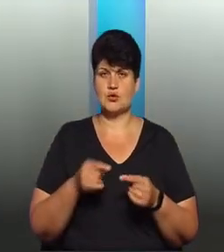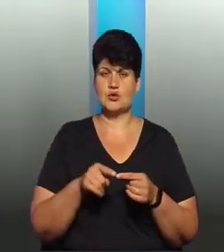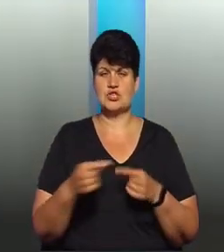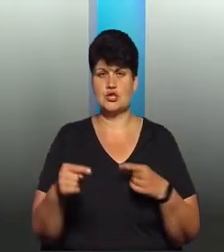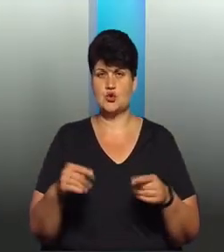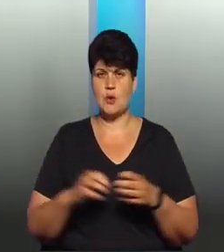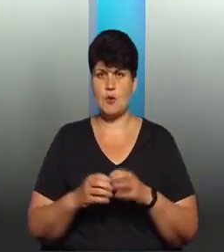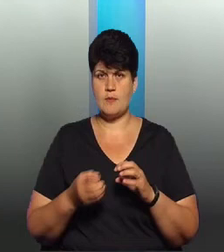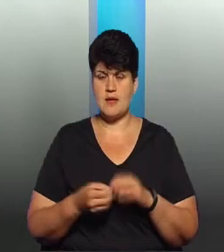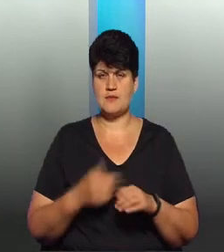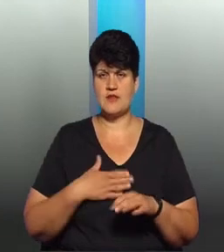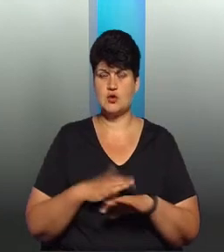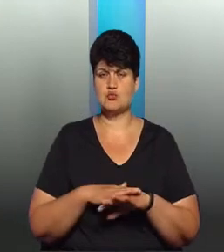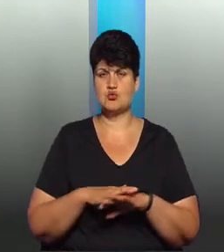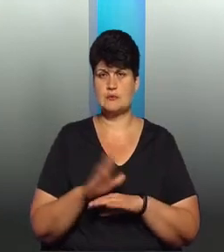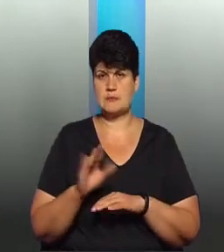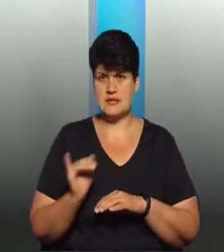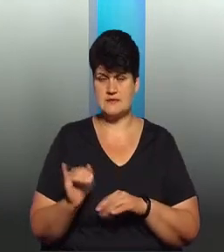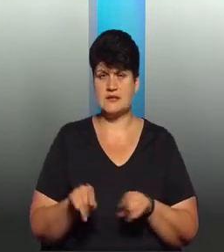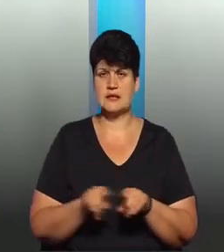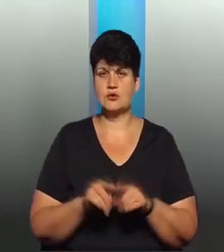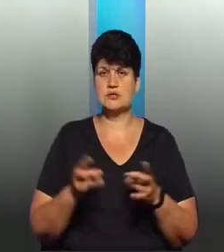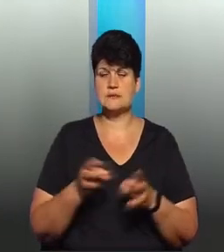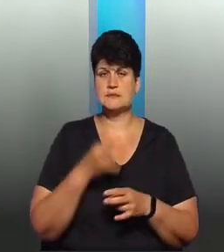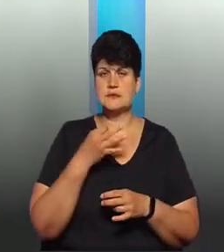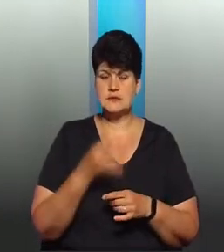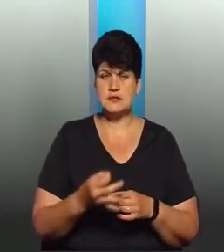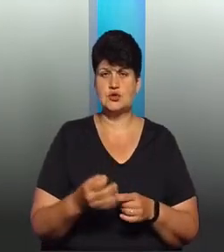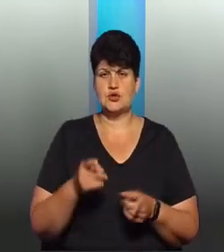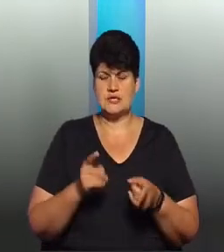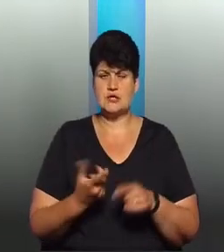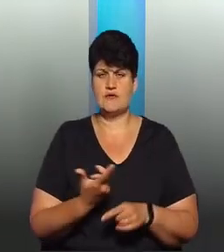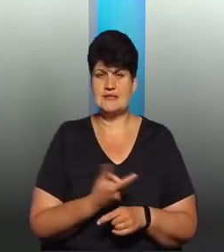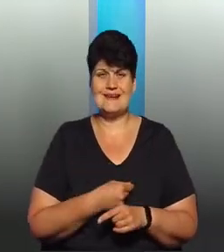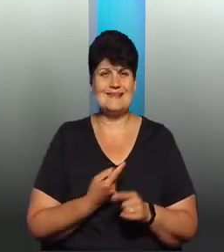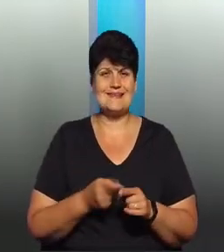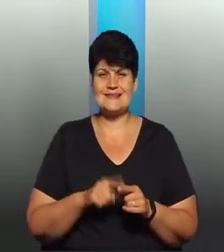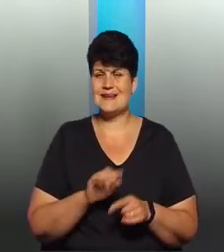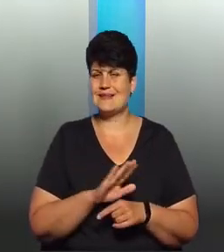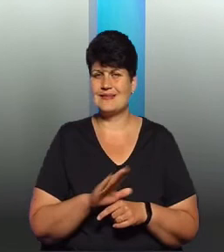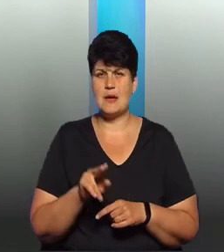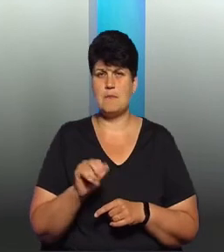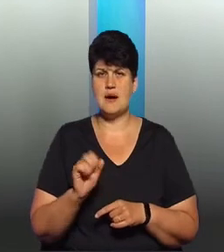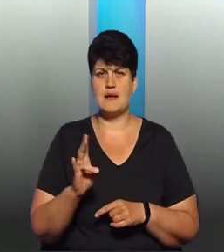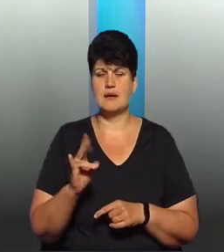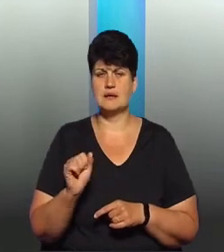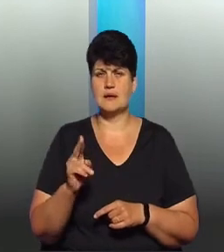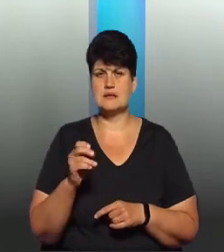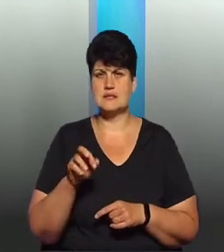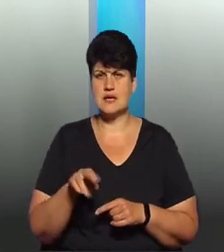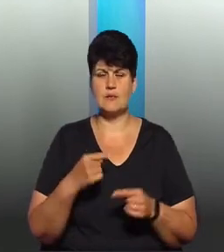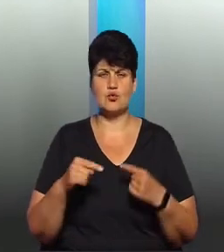суспільстві. Слід також зауважити, що дійсно вакцинація – це не є панацея. І дійсно будь-яка вакцина, вона може